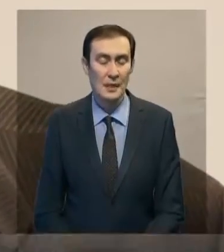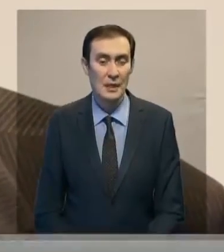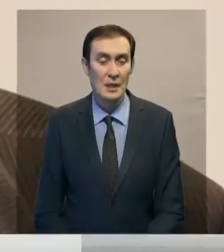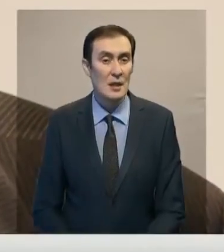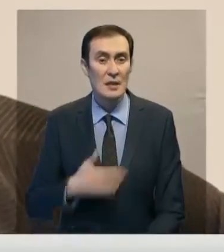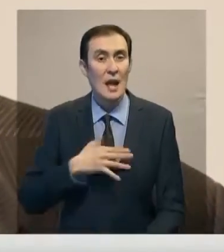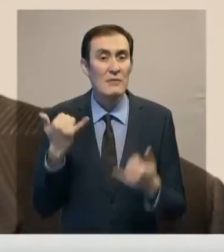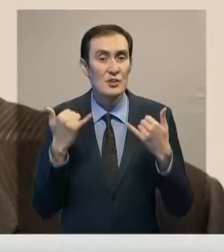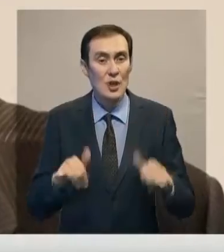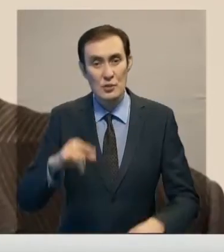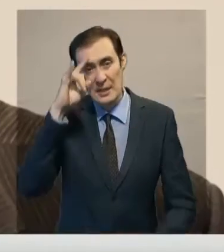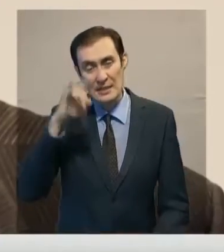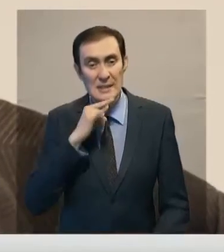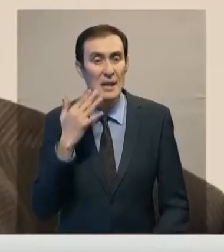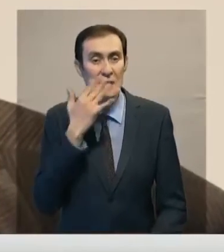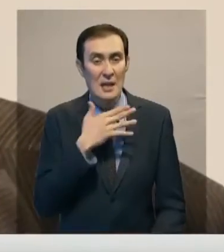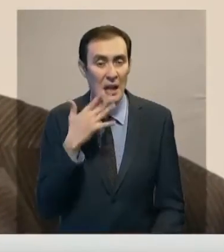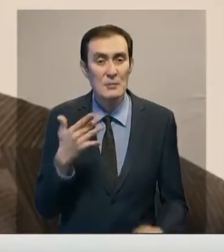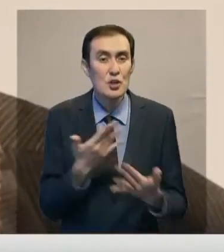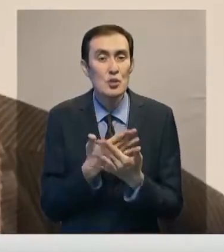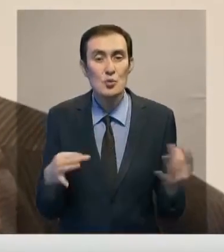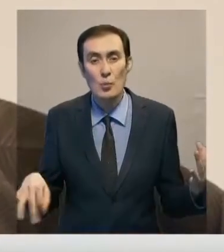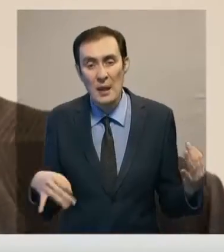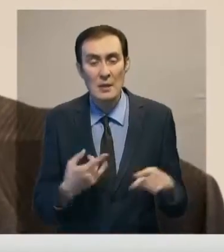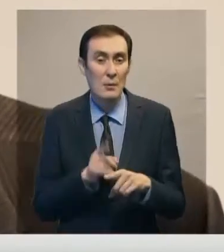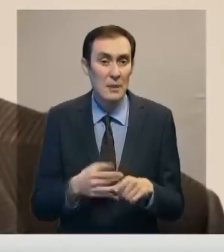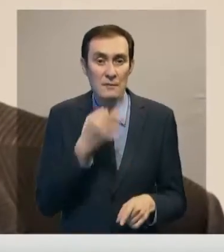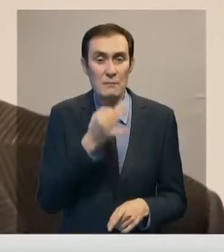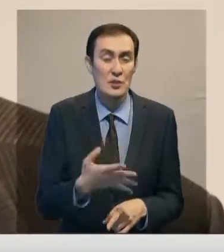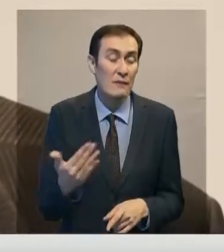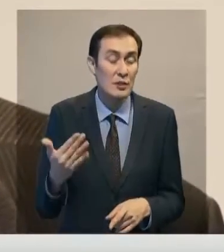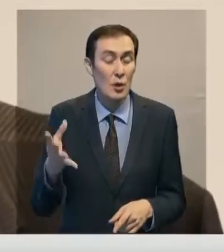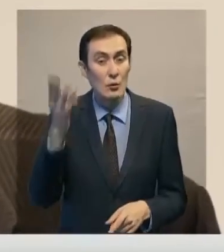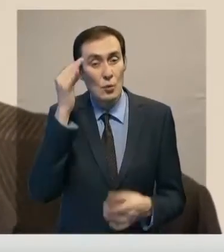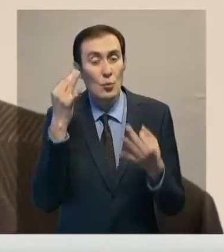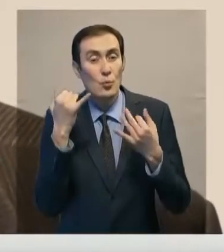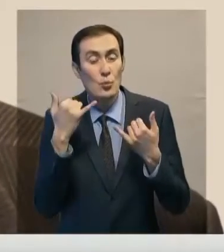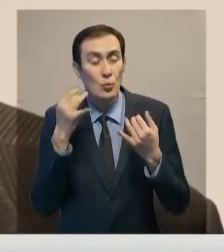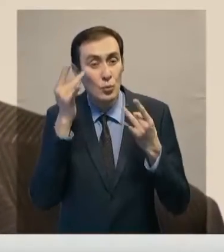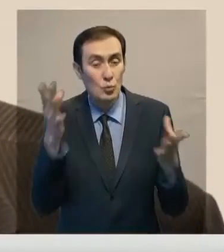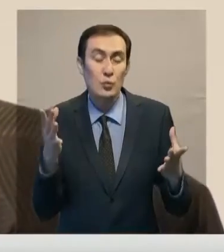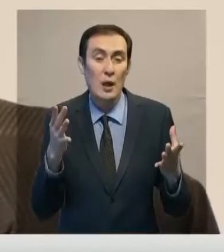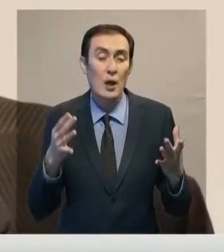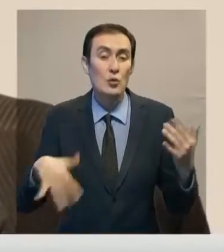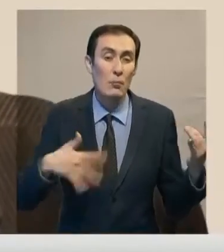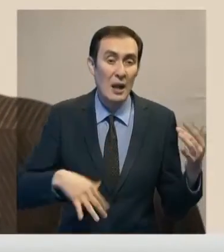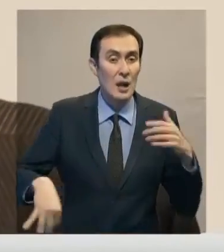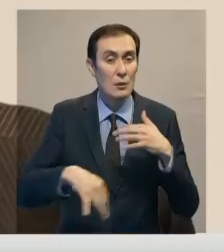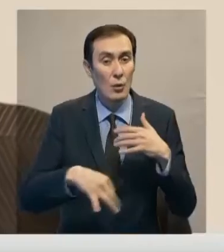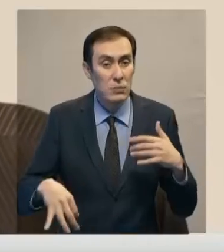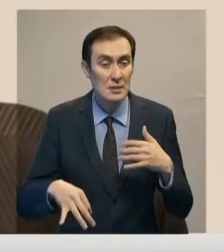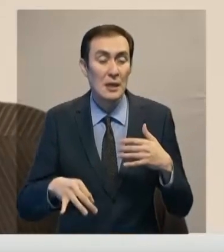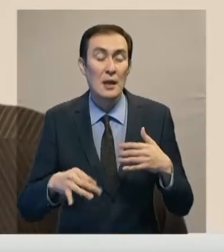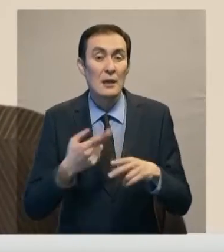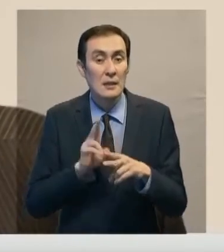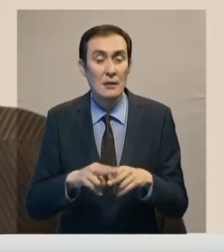Я восхищаюсь казахскими национальными инструментами. Меня впечатлила ваша культура. Дамбра, кабыс, кылкабыс. Их звучание не